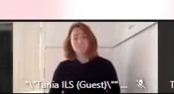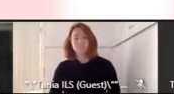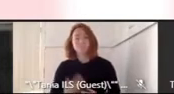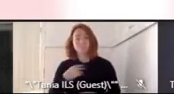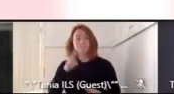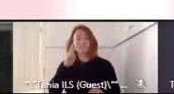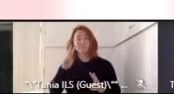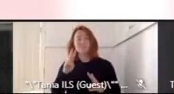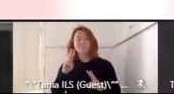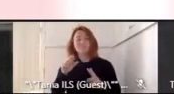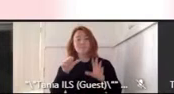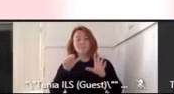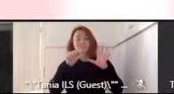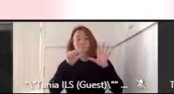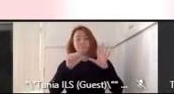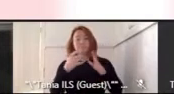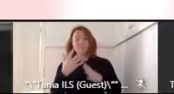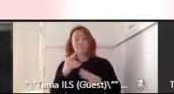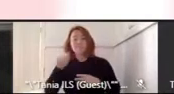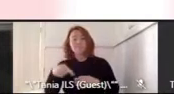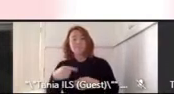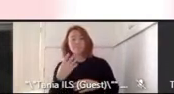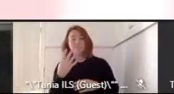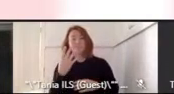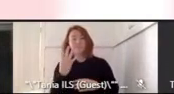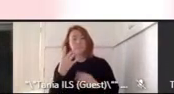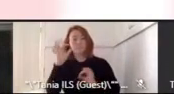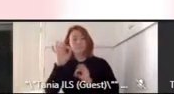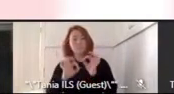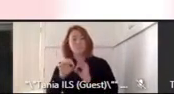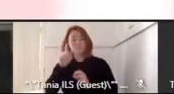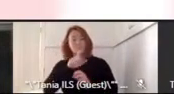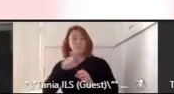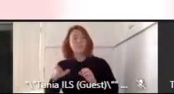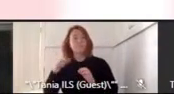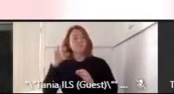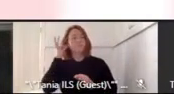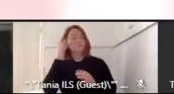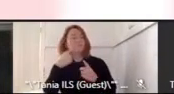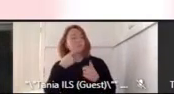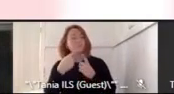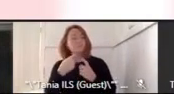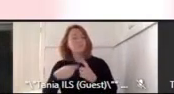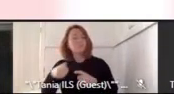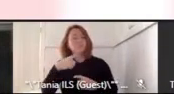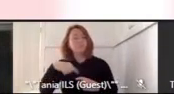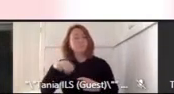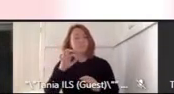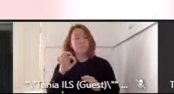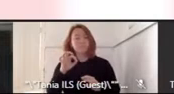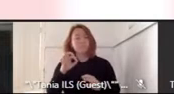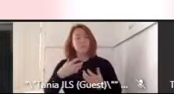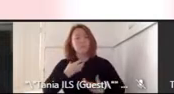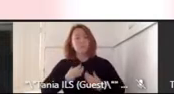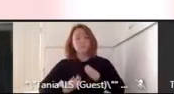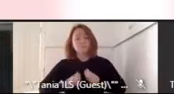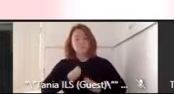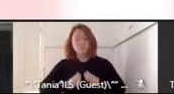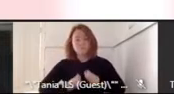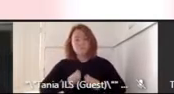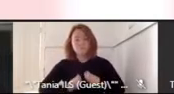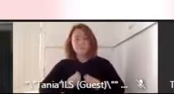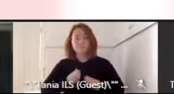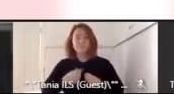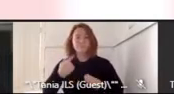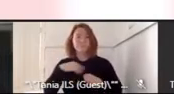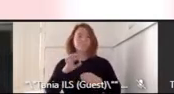65,4% de les persones enquestades que han manifestat que l'angoixa ha estat un sentiment molt recurrent durant el període de confinament